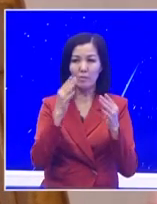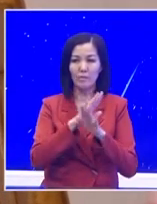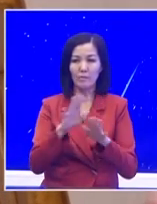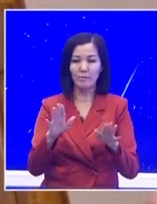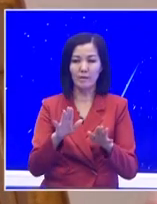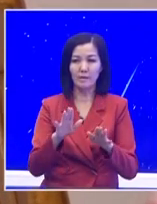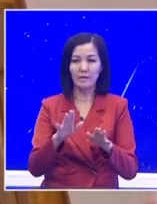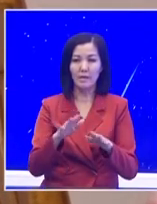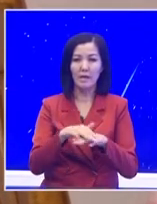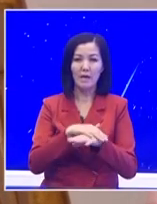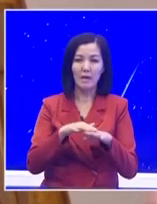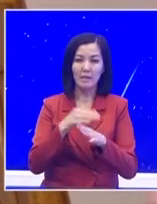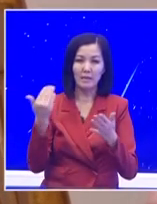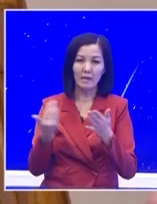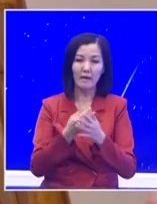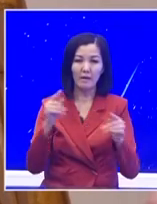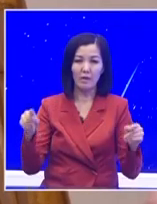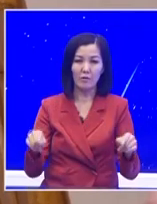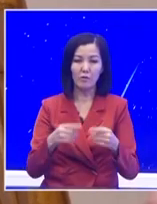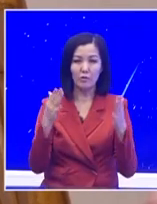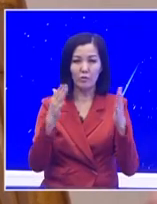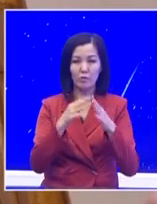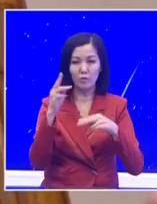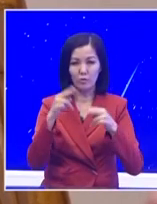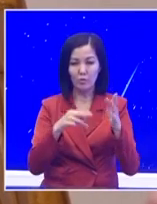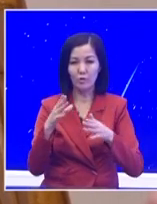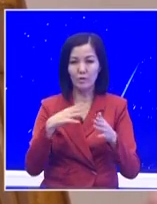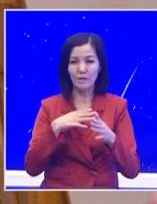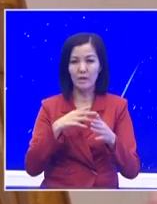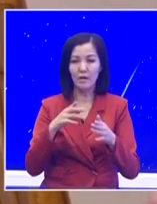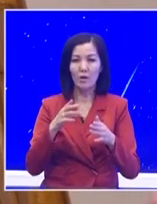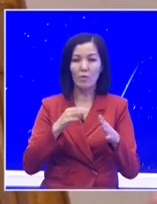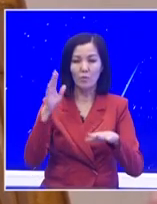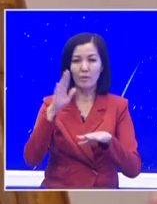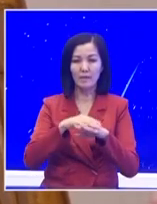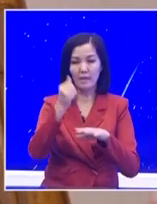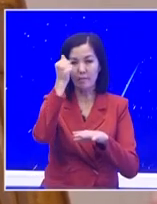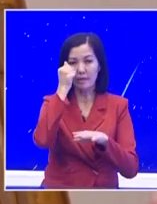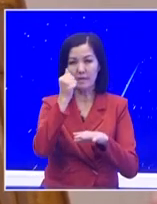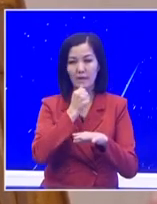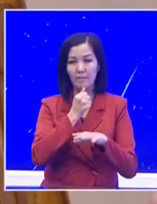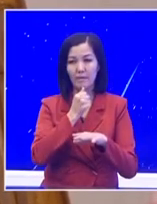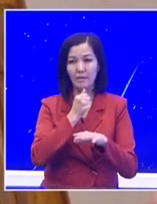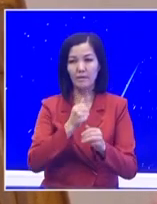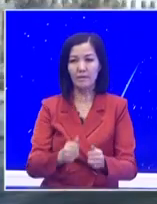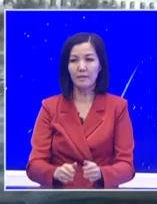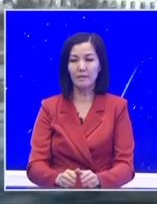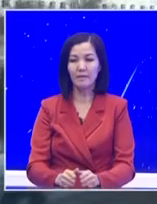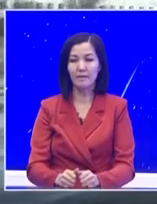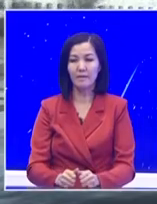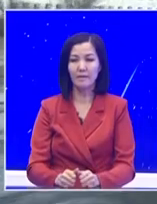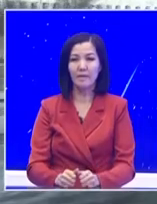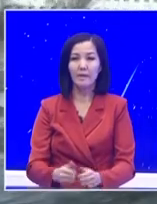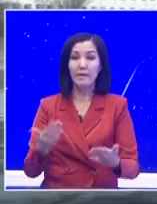мұны. Халықты қайта құрғызды, үйлерді де тұрғызды. Баталов Мырзаға рахмет, еске аламыз біз бұны.